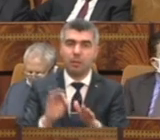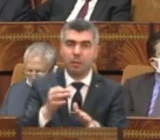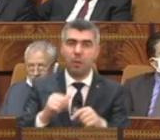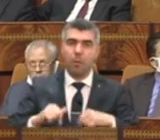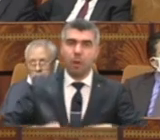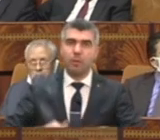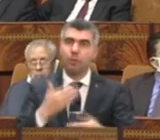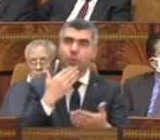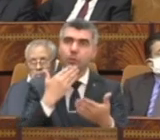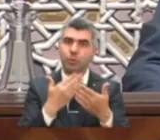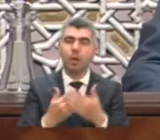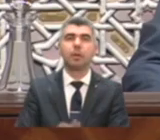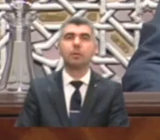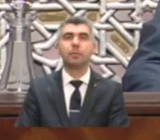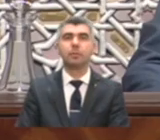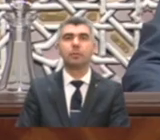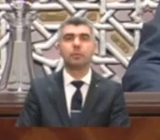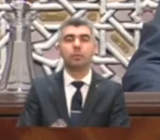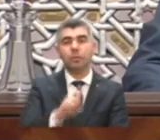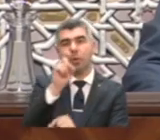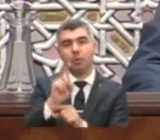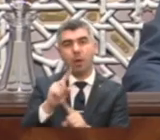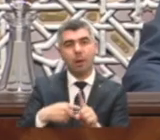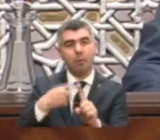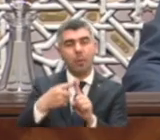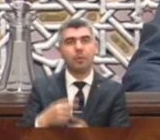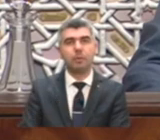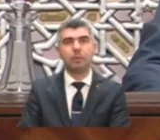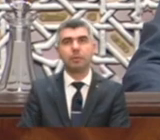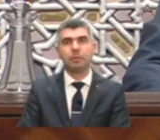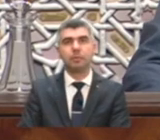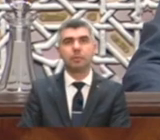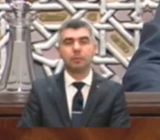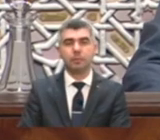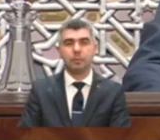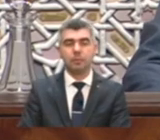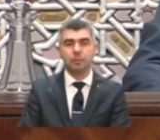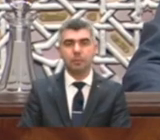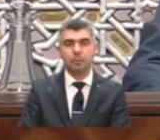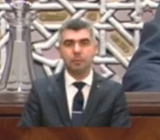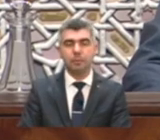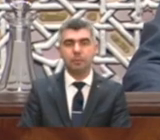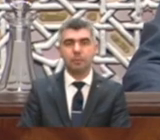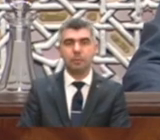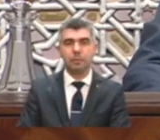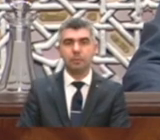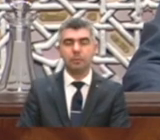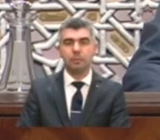الاعتبار. شكرا. شكرا. هل من تعقيب اضافي؟ تفضل سيدي النائب المحترم.